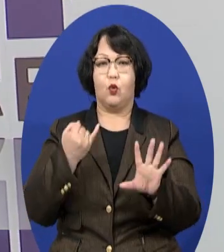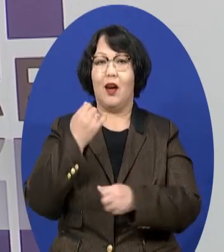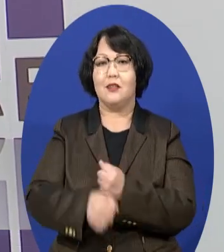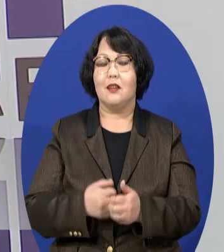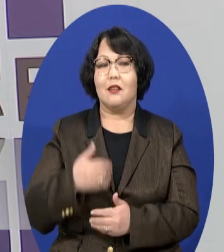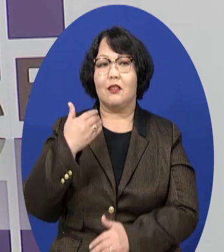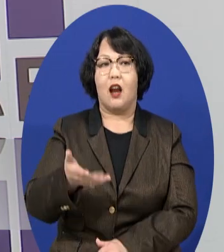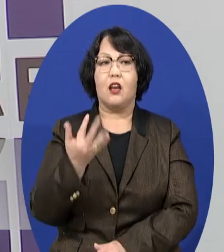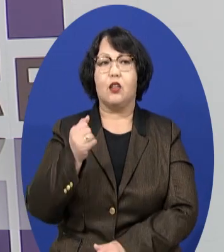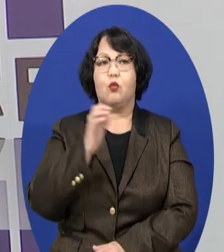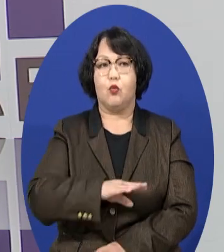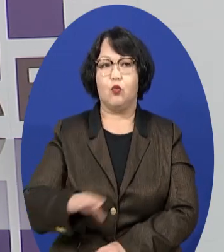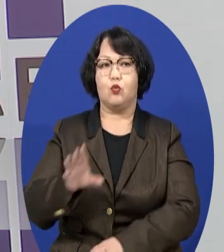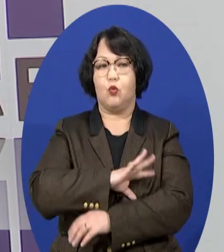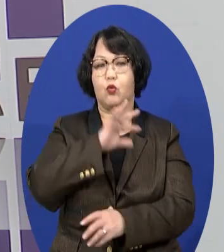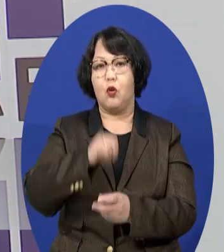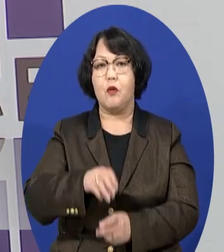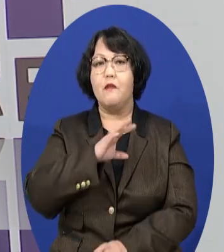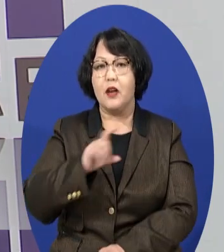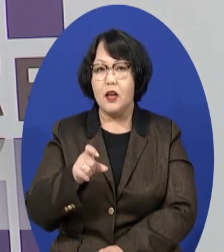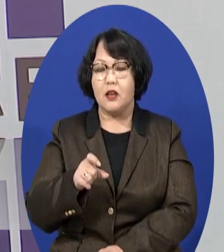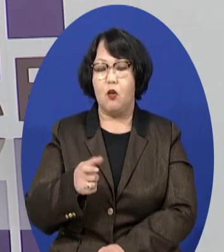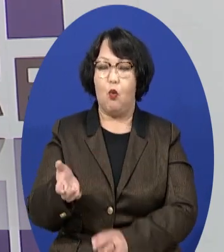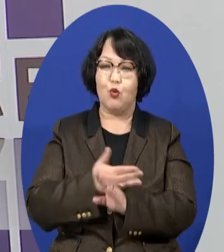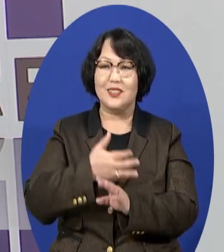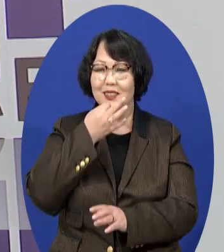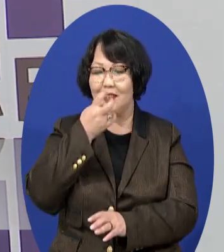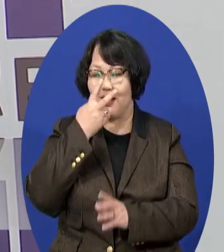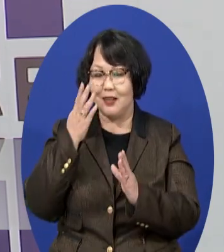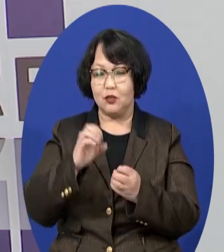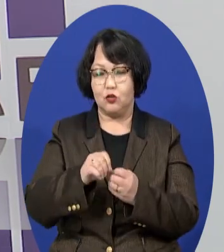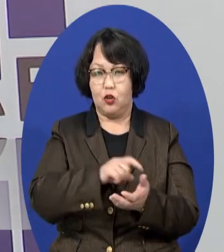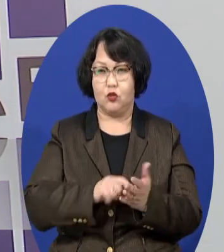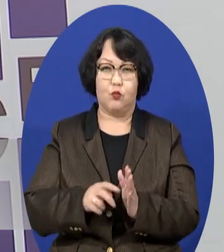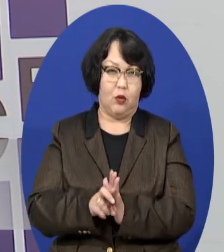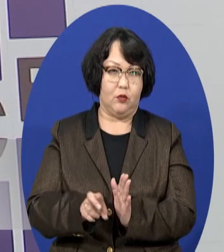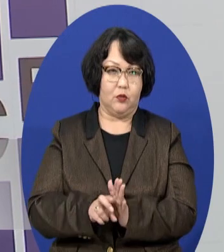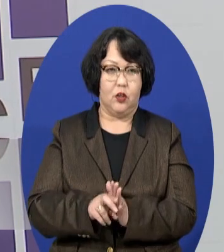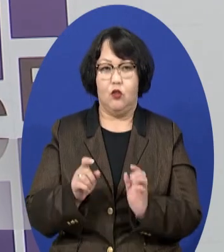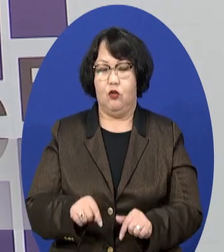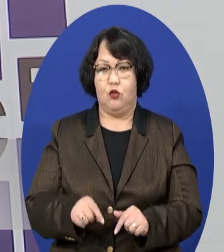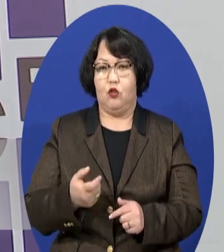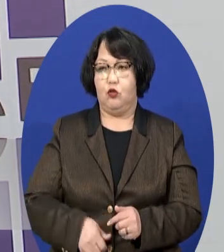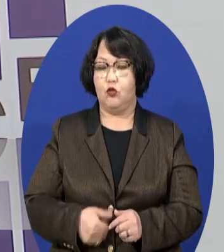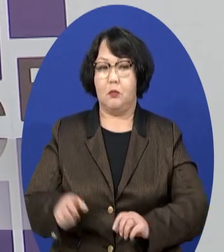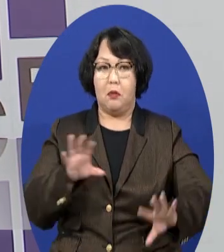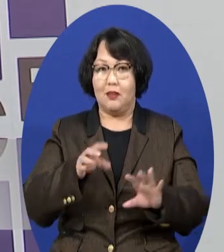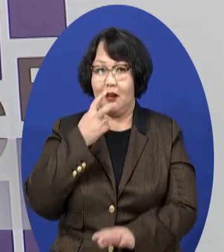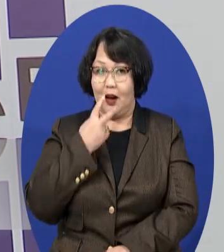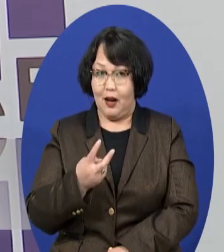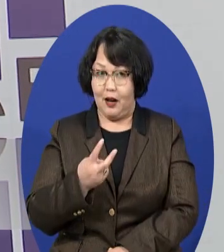одоо хичнээн хүүхэд сургуульд орохоор байна гэдэг нь бид нар урьдчилаад юм тооцоолох боломжтой байдаг. Эсвэл одоо өнөөдөр төрөлтөөр авч үзээд одоо